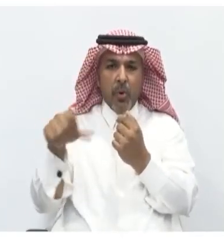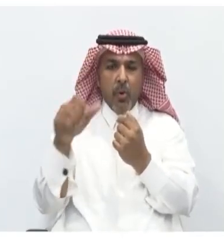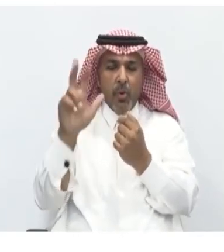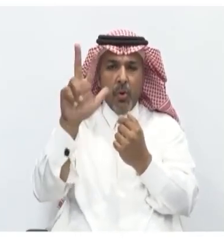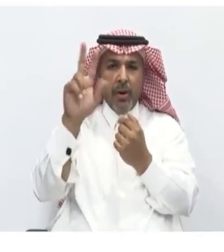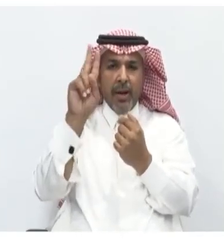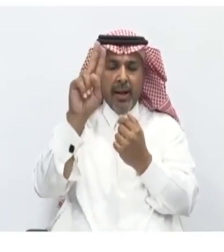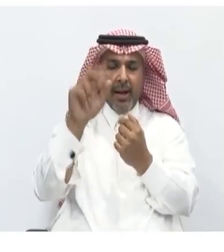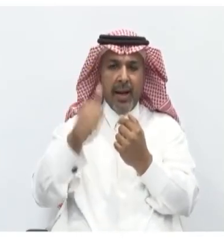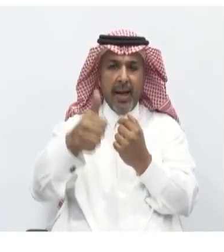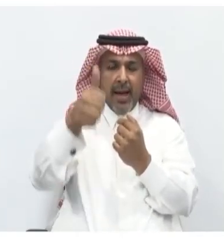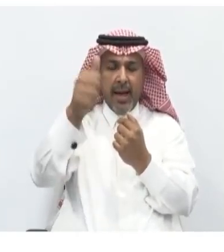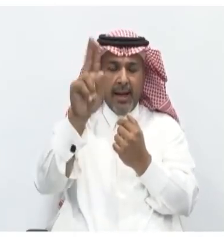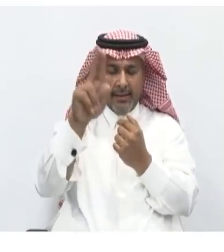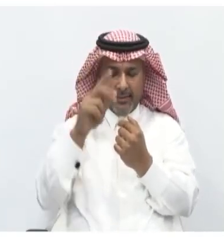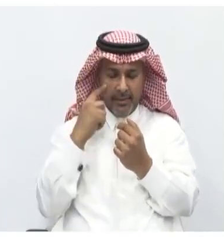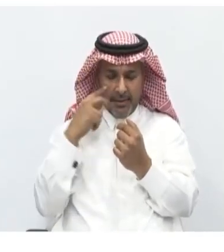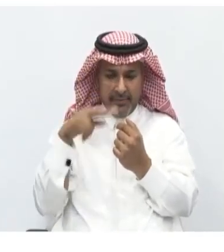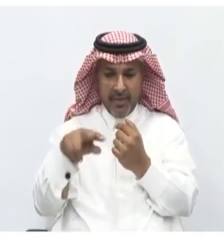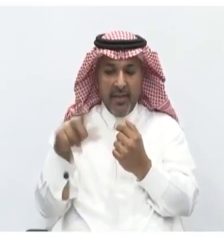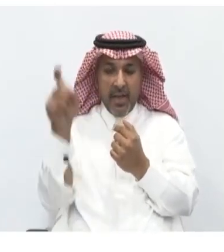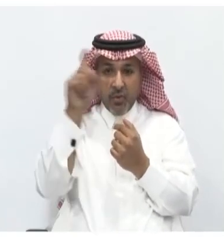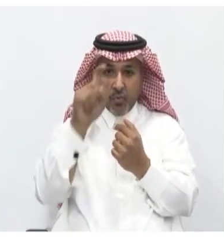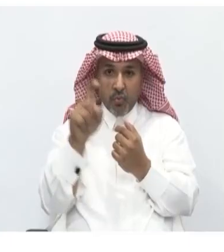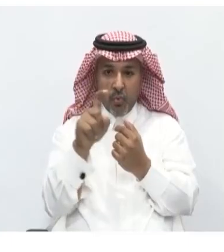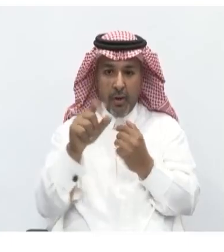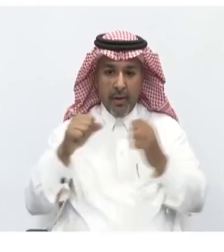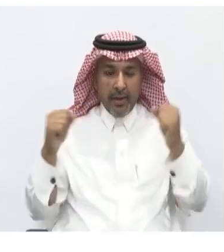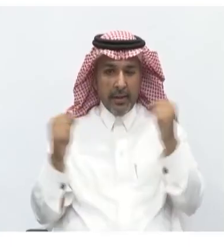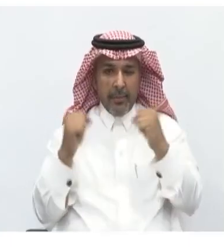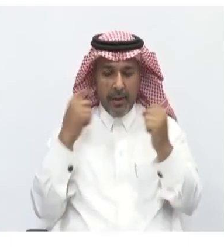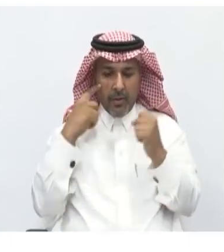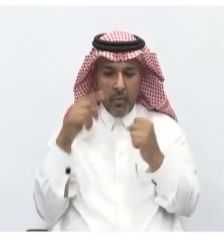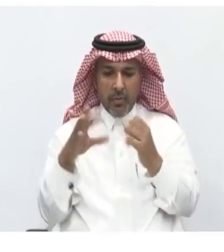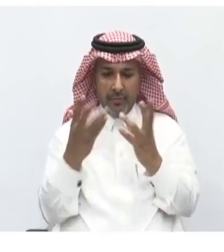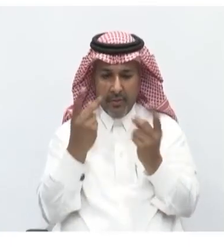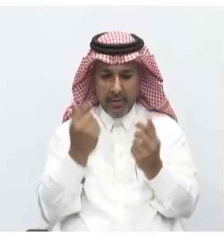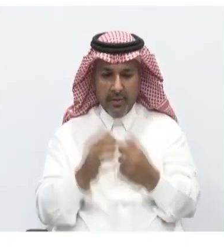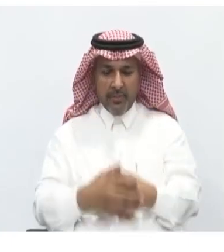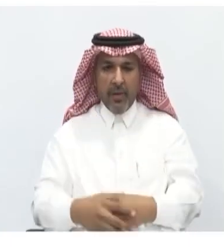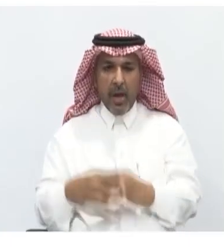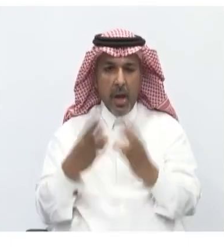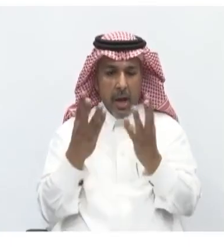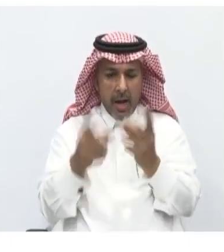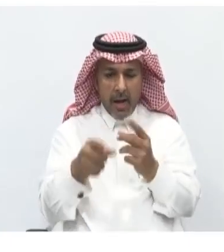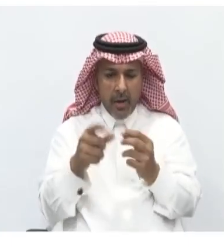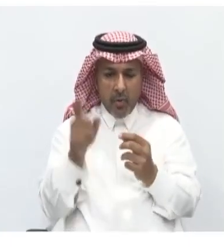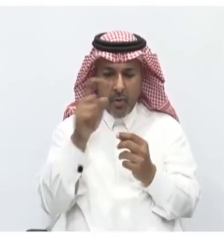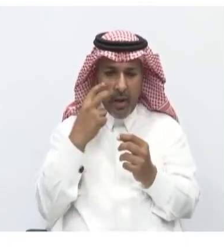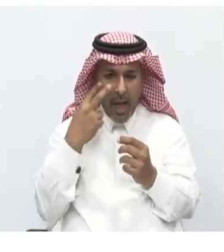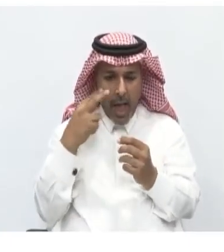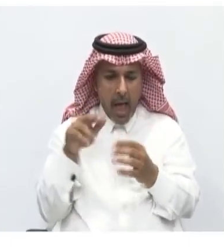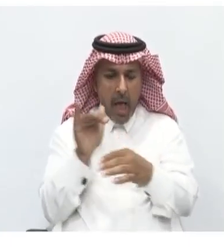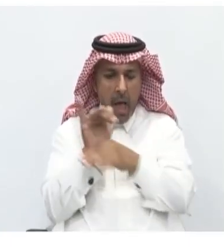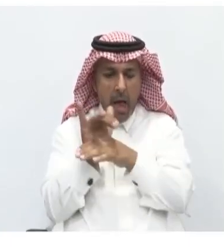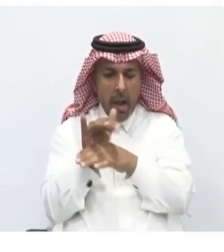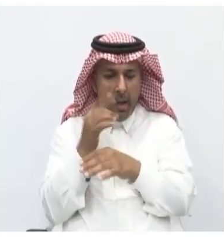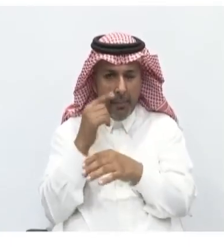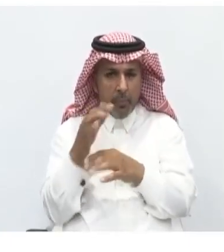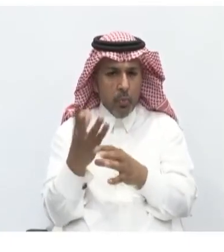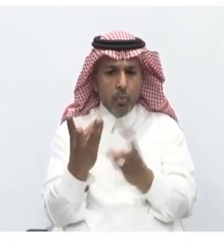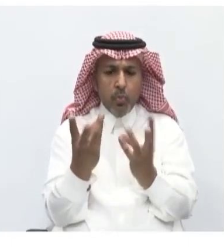التقويم فسر المعادلات الكيميائيه الموزونه الاتيه من حيث عدد الجسيمات نفس الجدول قبل قليل